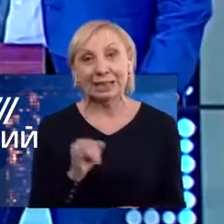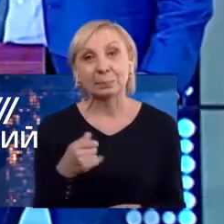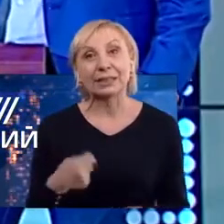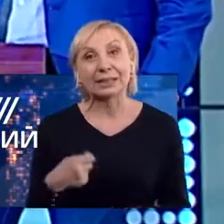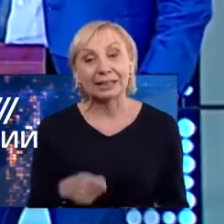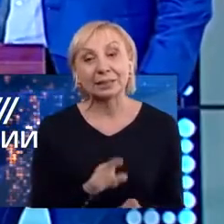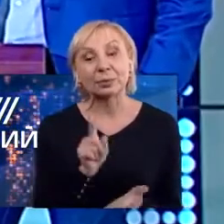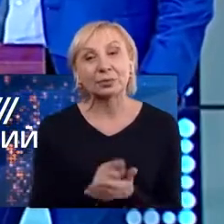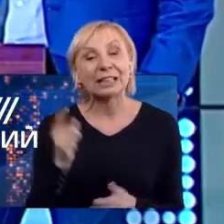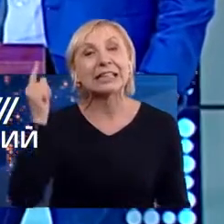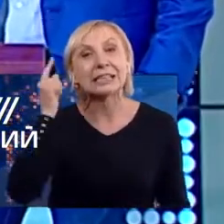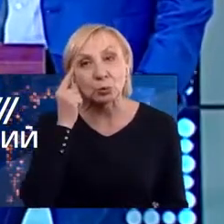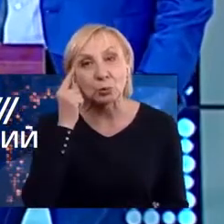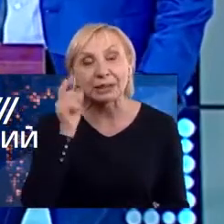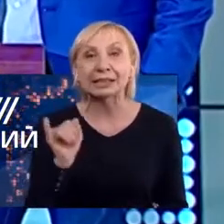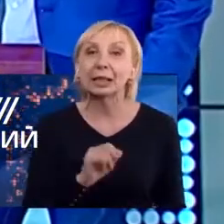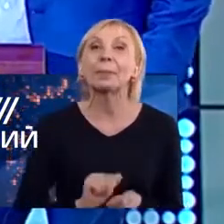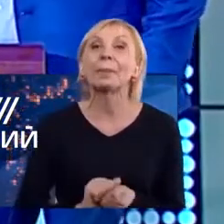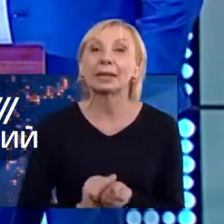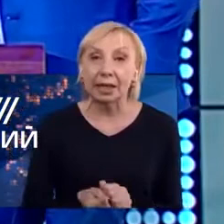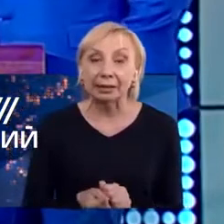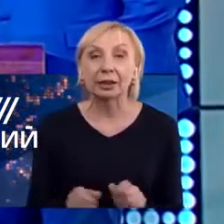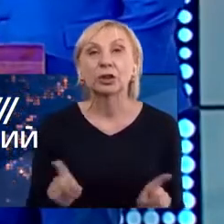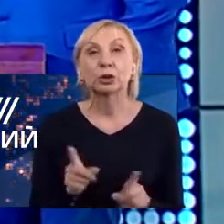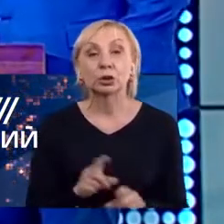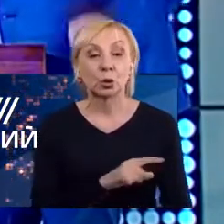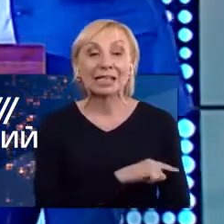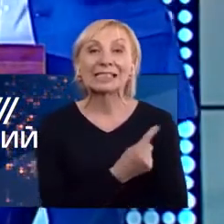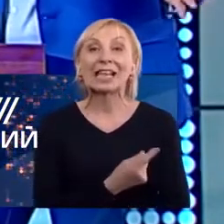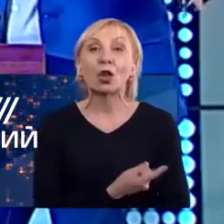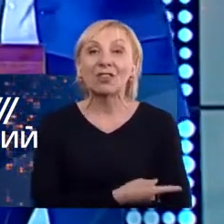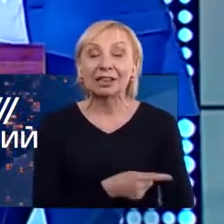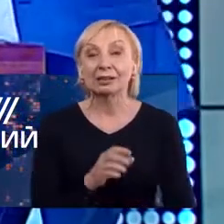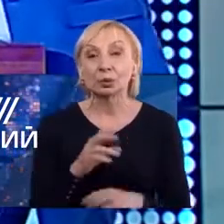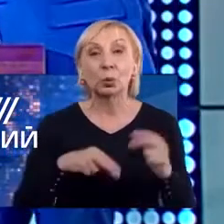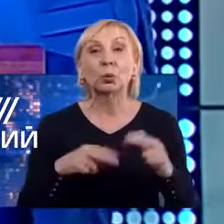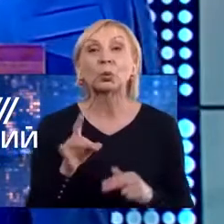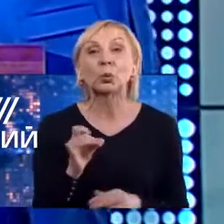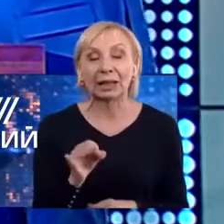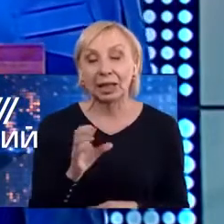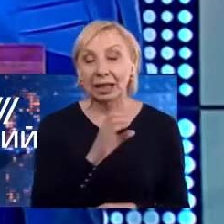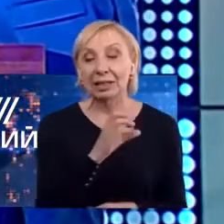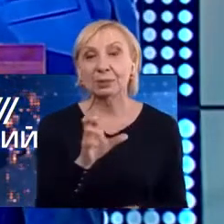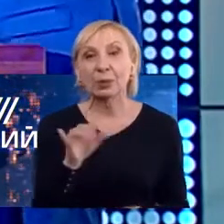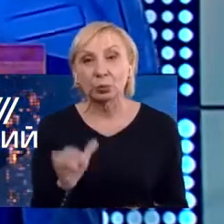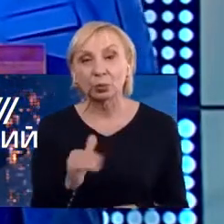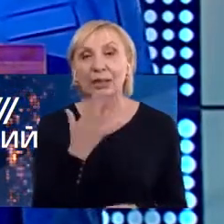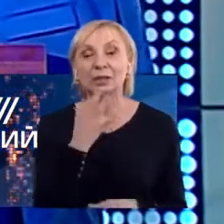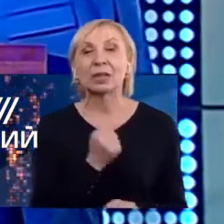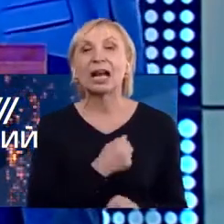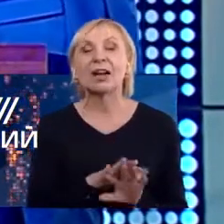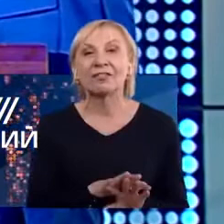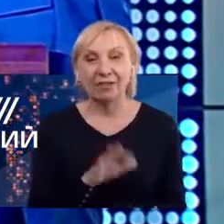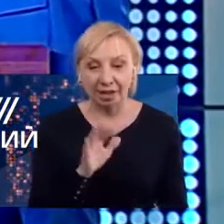має задуматися і пам'ятати, що, наприклад, силові структури, та СБУ, Національна гвардія,